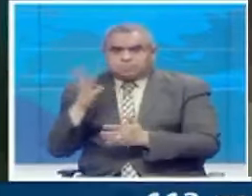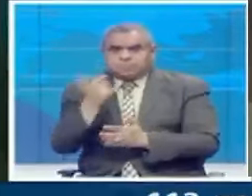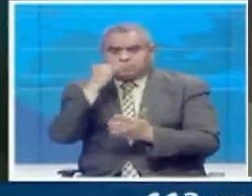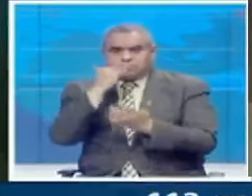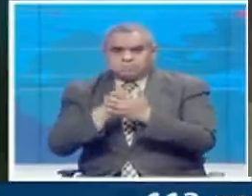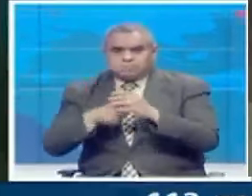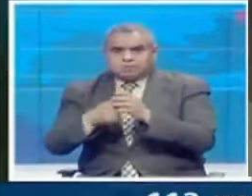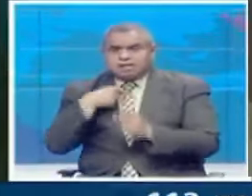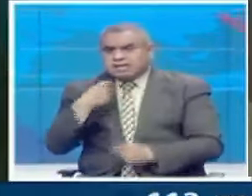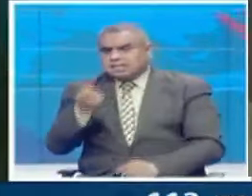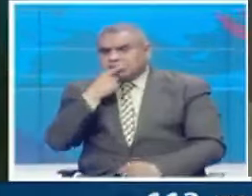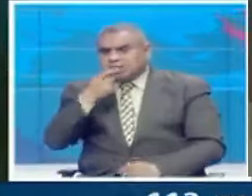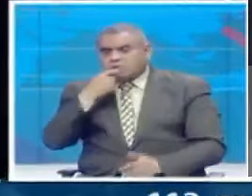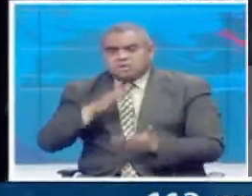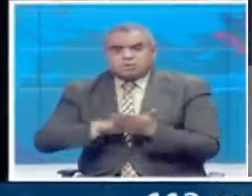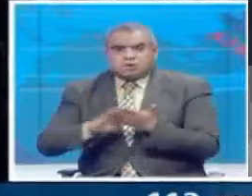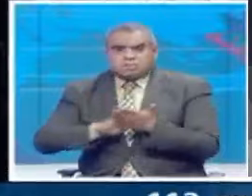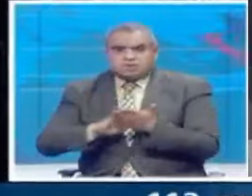أدنى أدوات العلاج.